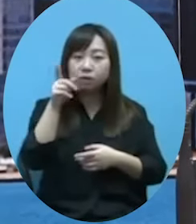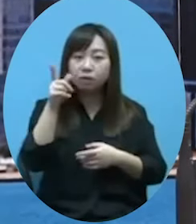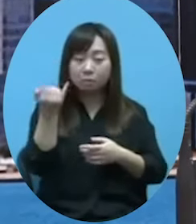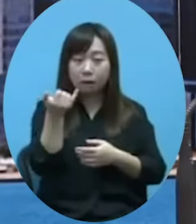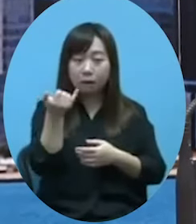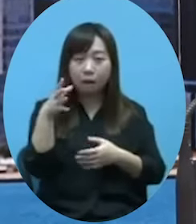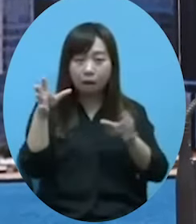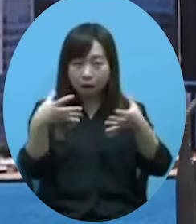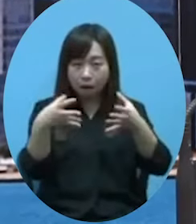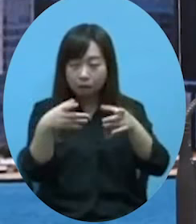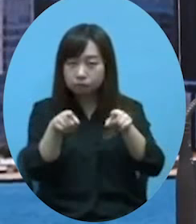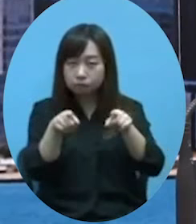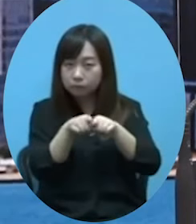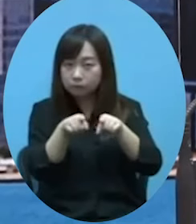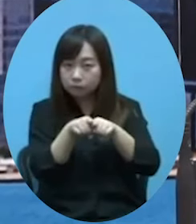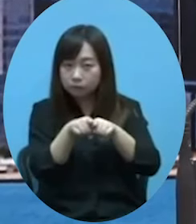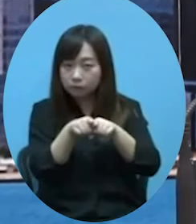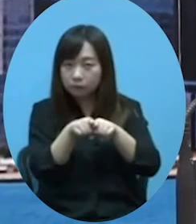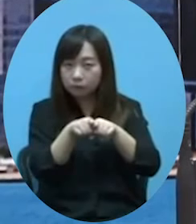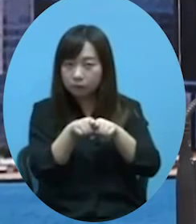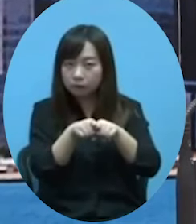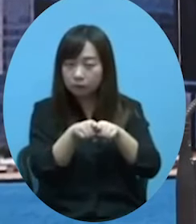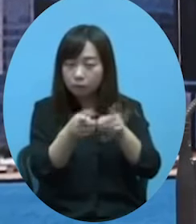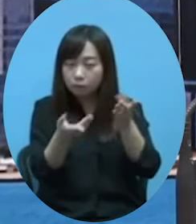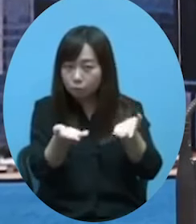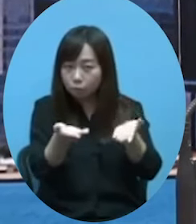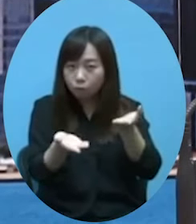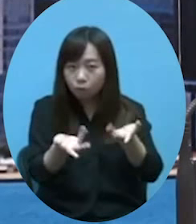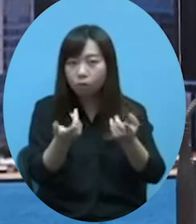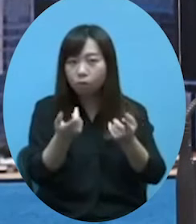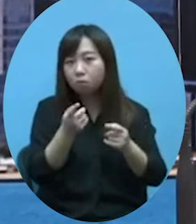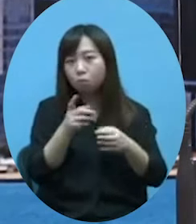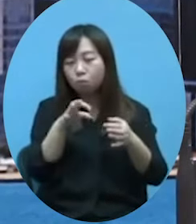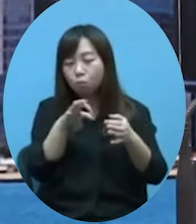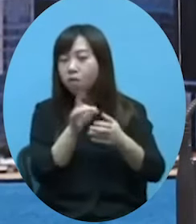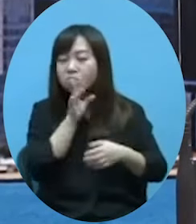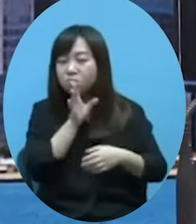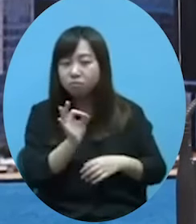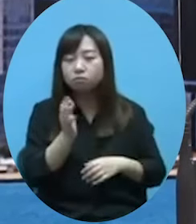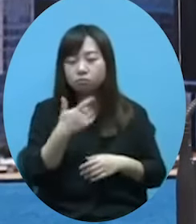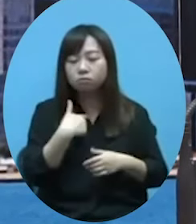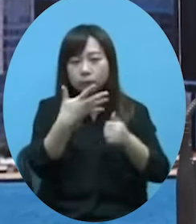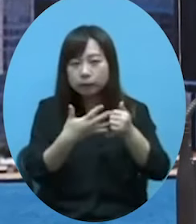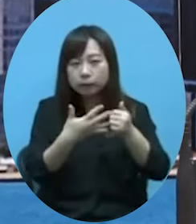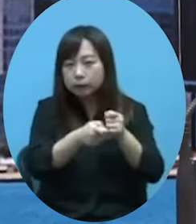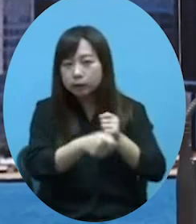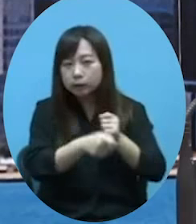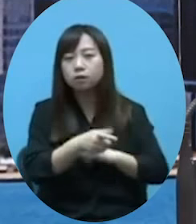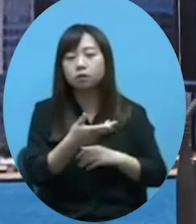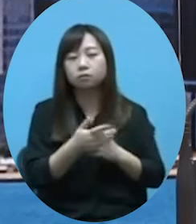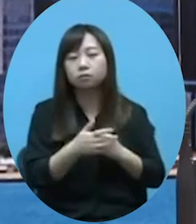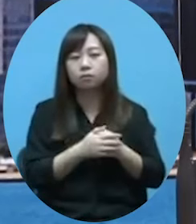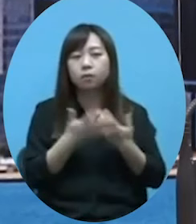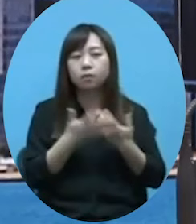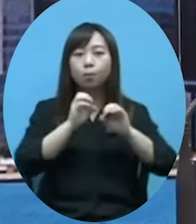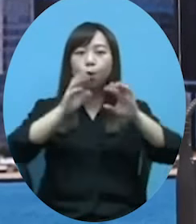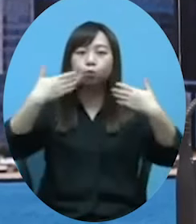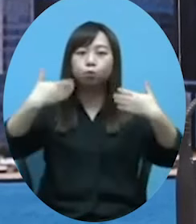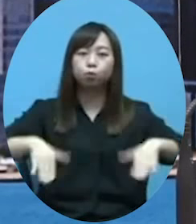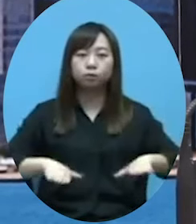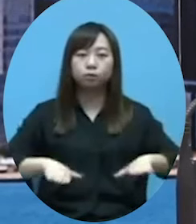關會不會有機會是同一個旅行團呢或者有沒有關係呢這個我們在了解中今天報告是這麼